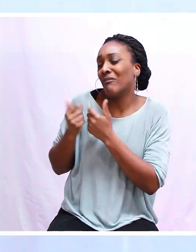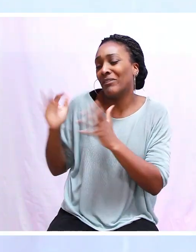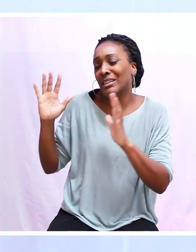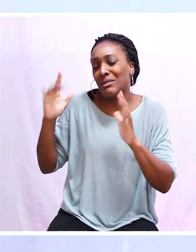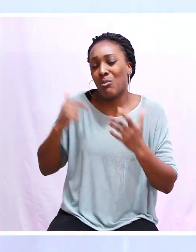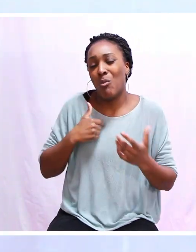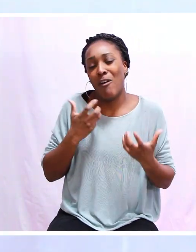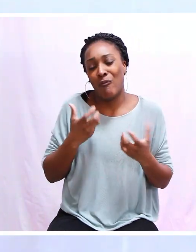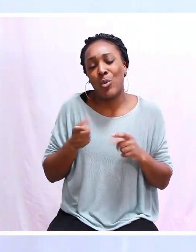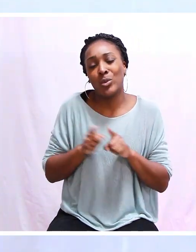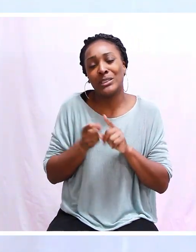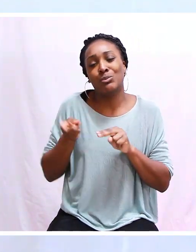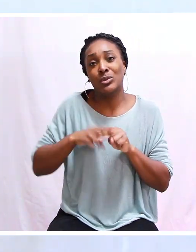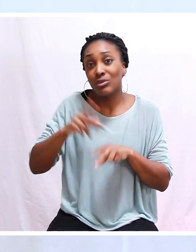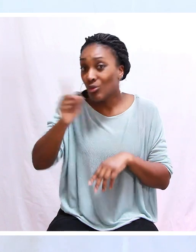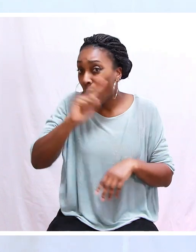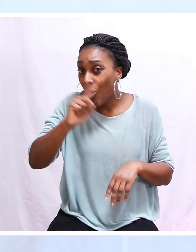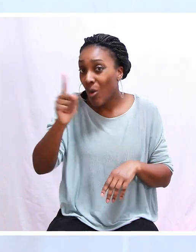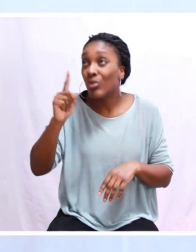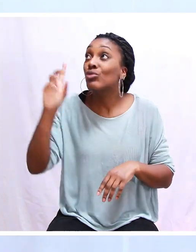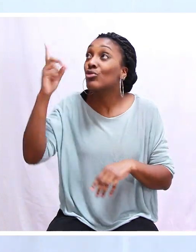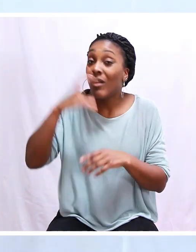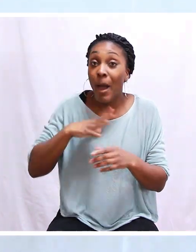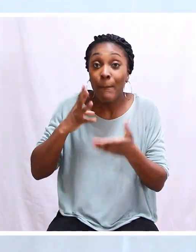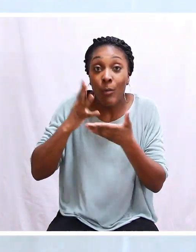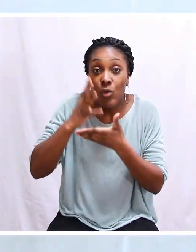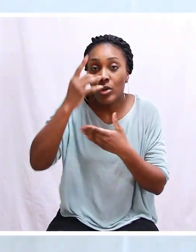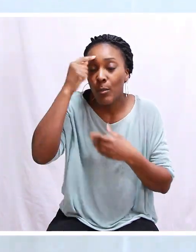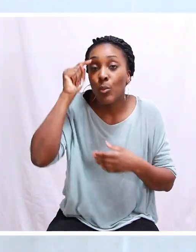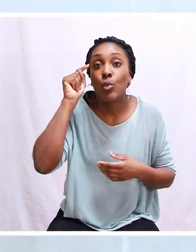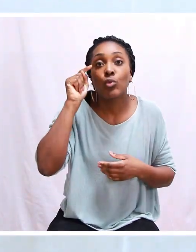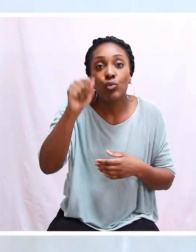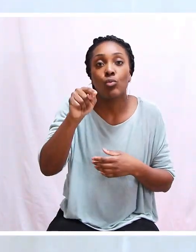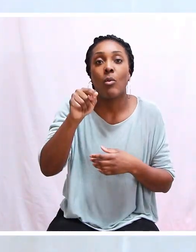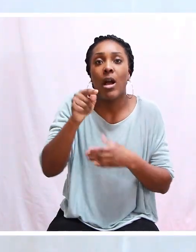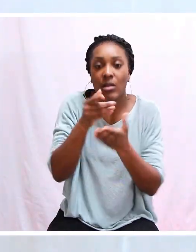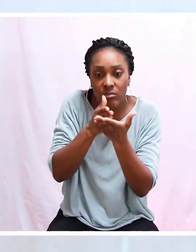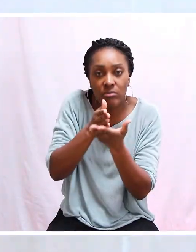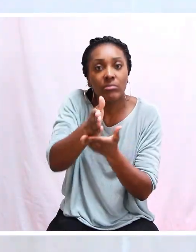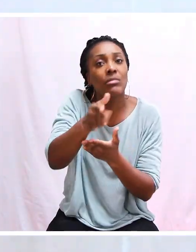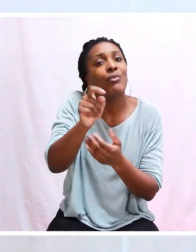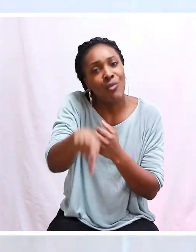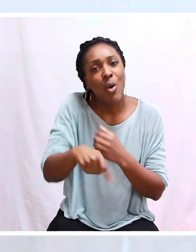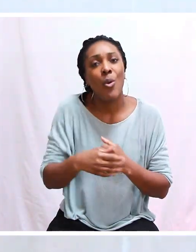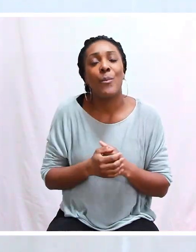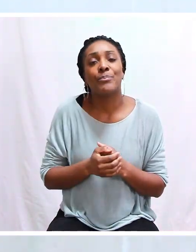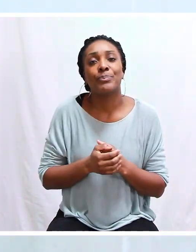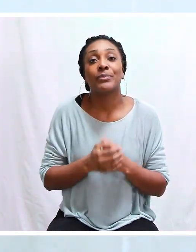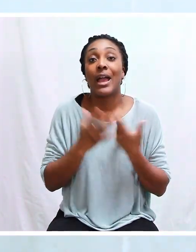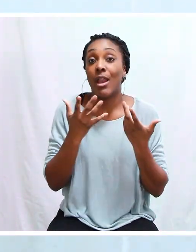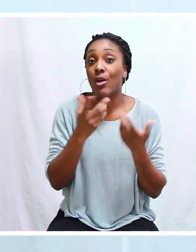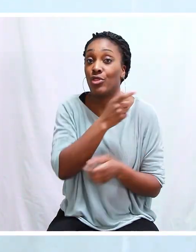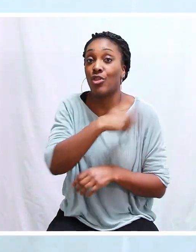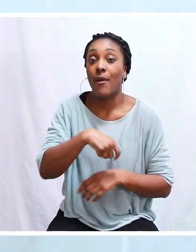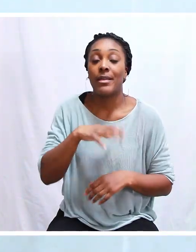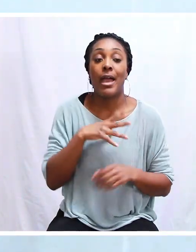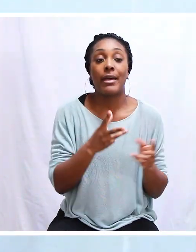il y a un projet pour toi qui est en cours et Dieu veut t'y faire entrer. Alors ce temps de deuil, c'est quoi ? Il comporte plusieurs